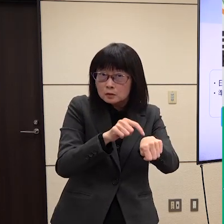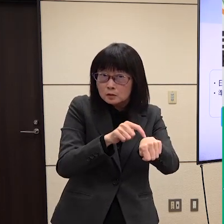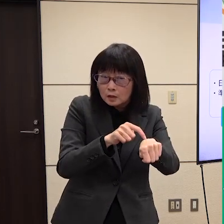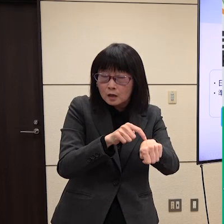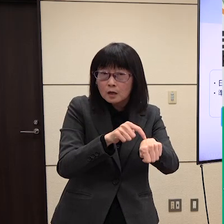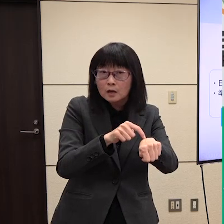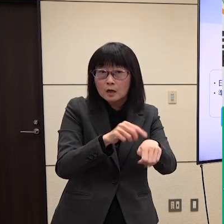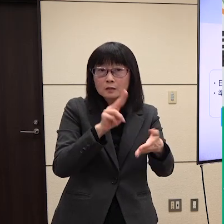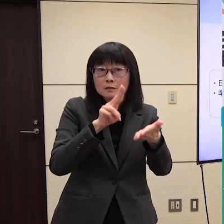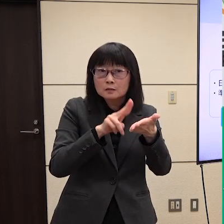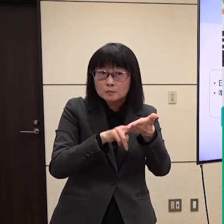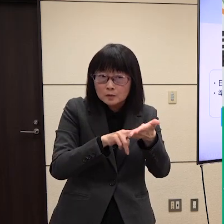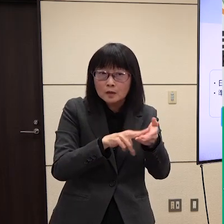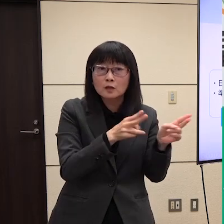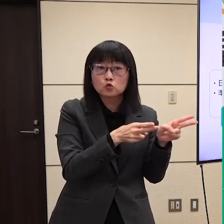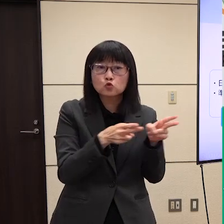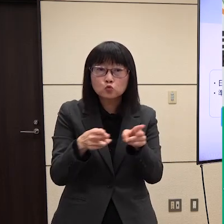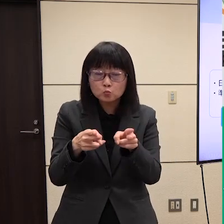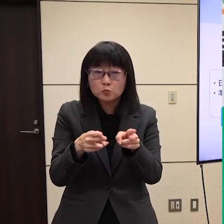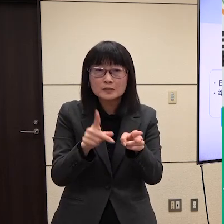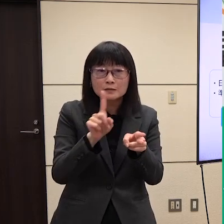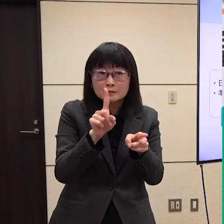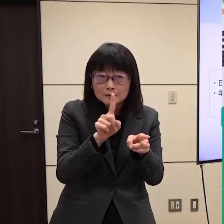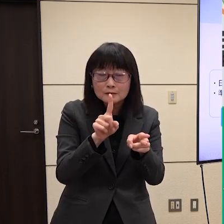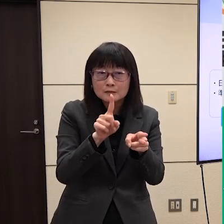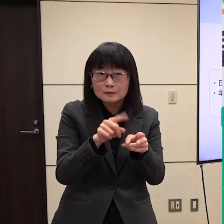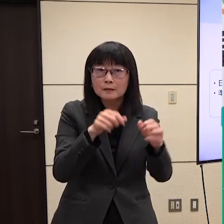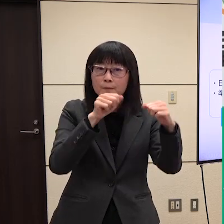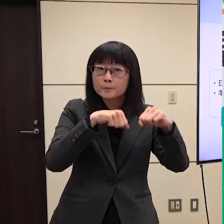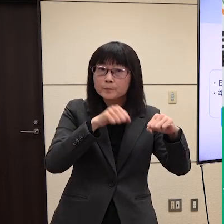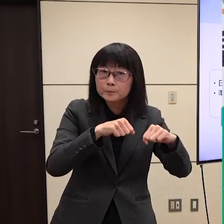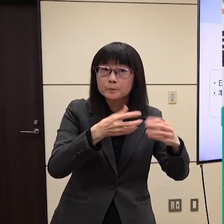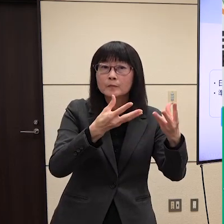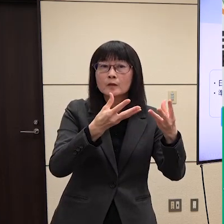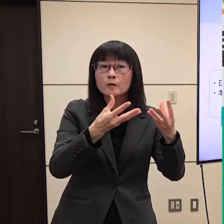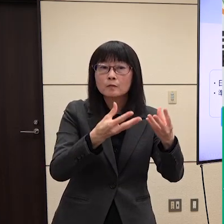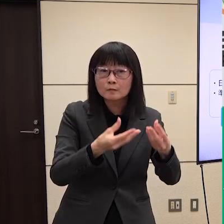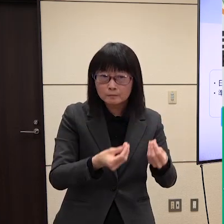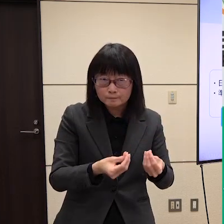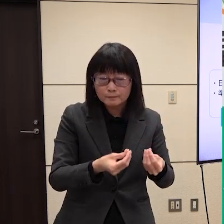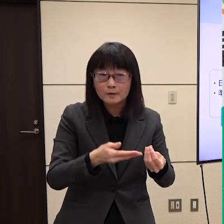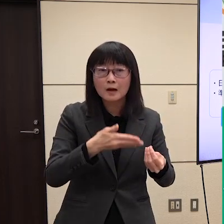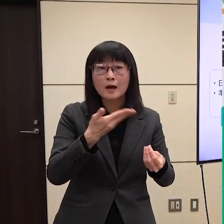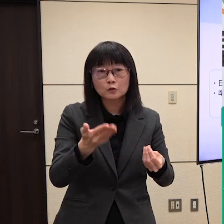をいたしまして、そして、その自宅に